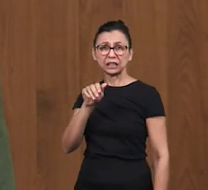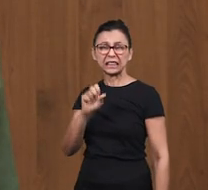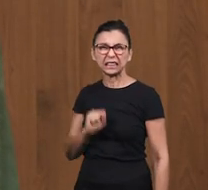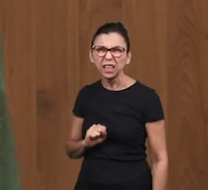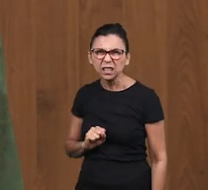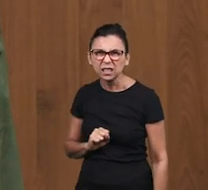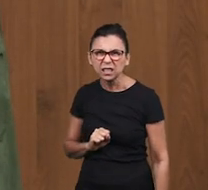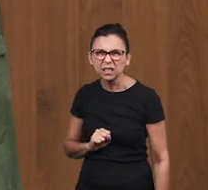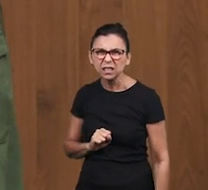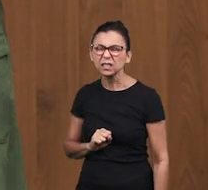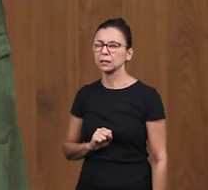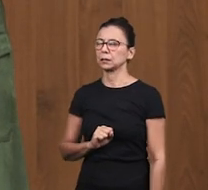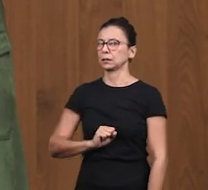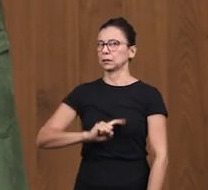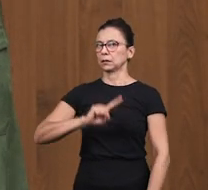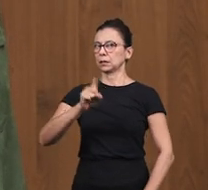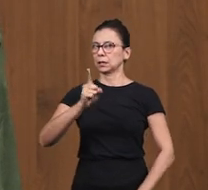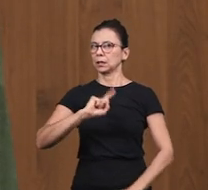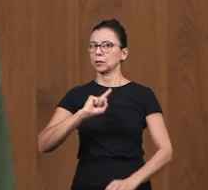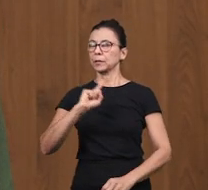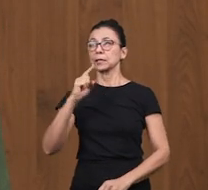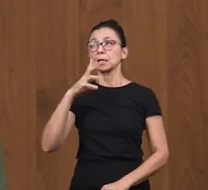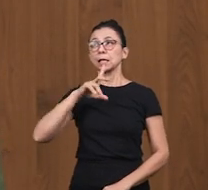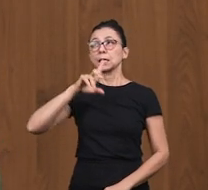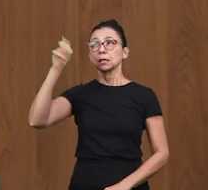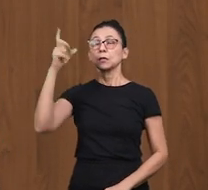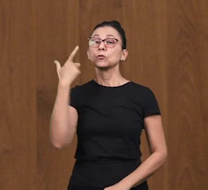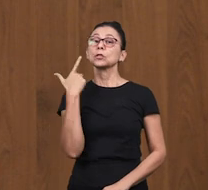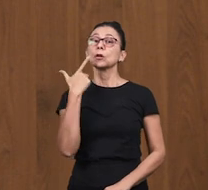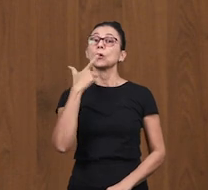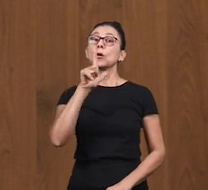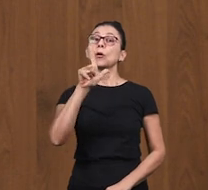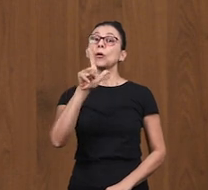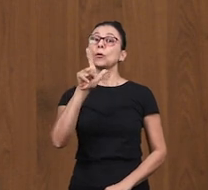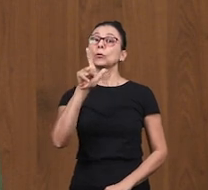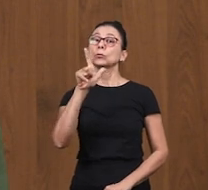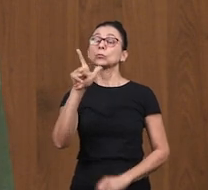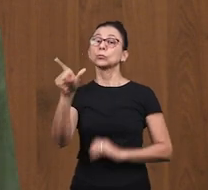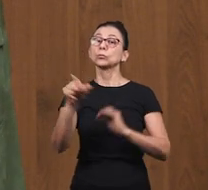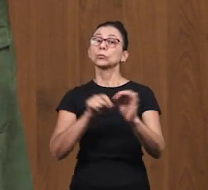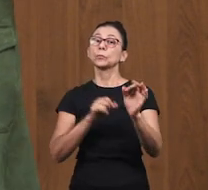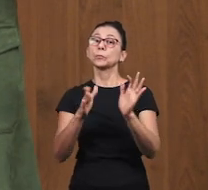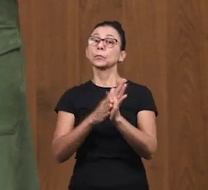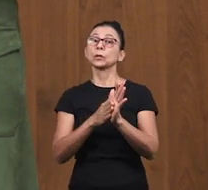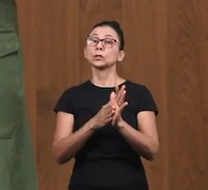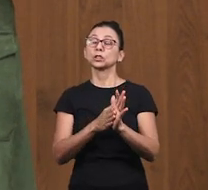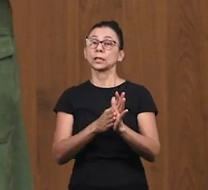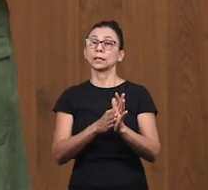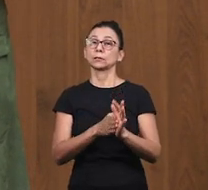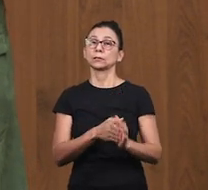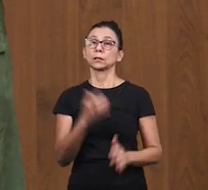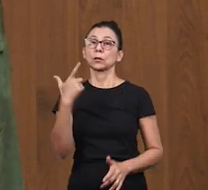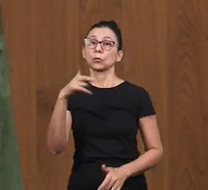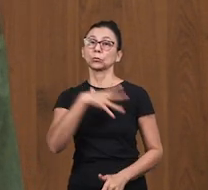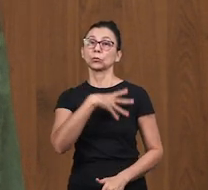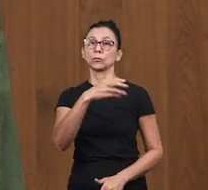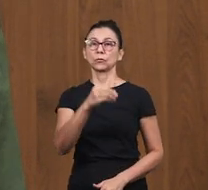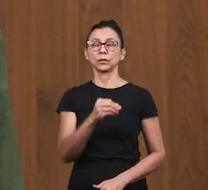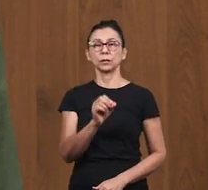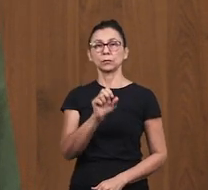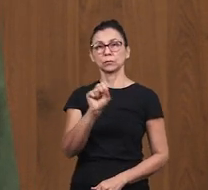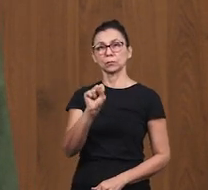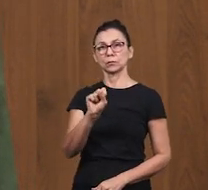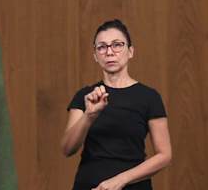projet n'était pas le projet du Seigneur pour le peuple d'Israël, était un autre enfant de David appelé